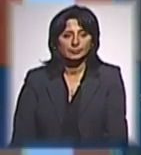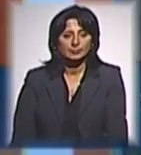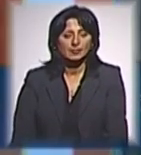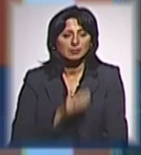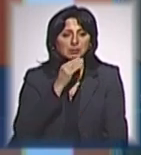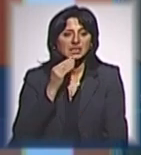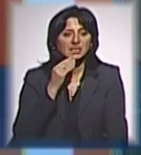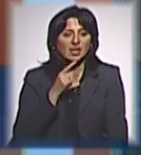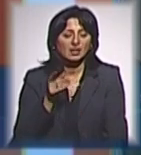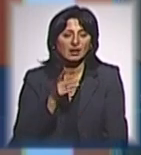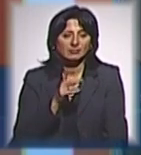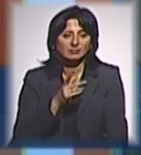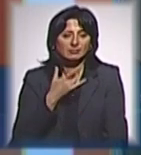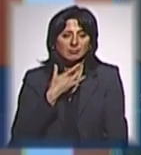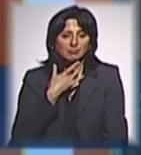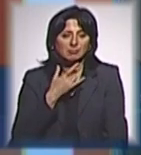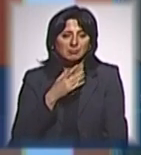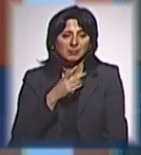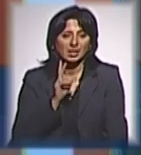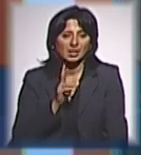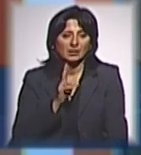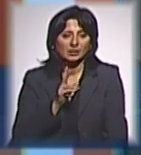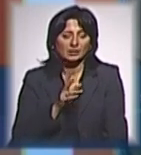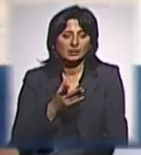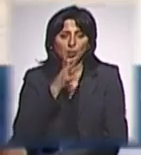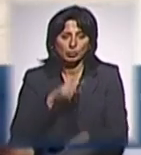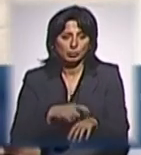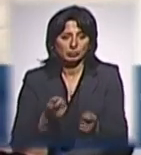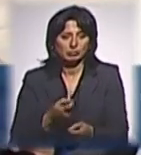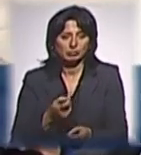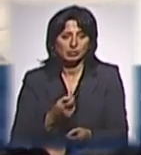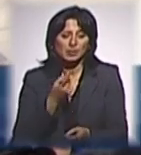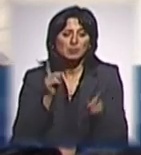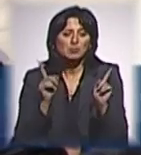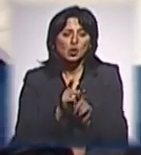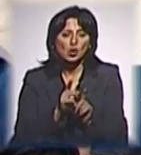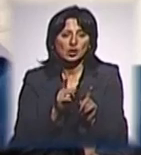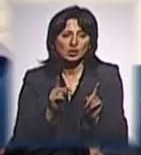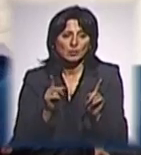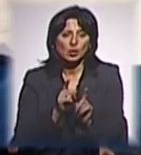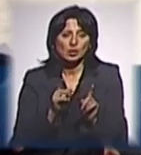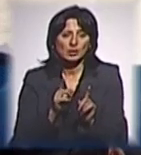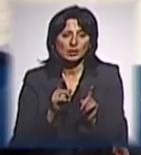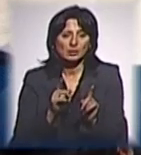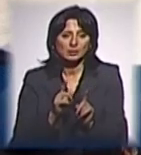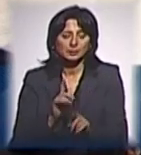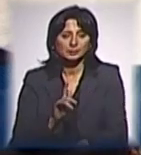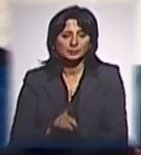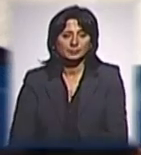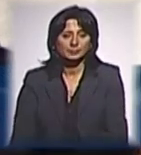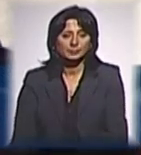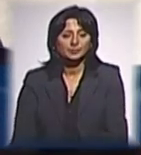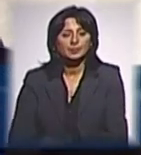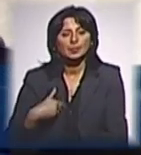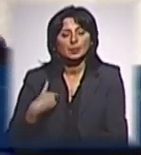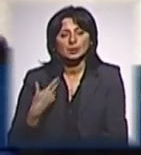და და აღარ დაგჭება დრო, მოკლედ მაშინ თუ შეიძლება წარმოადგენთ თქვენ. არა, თქვენთან გადავა.